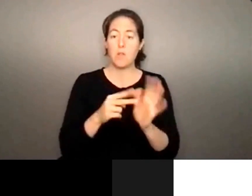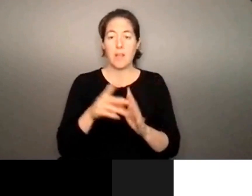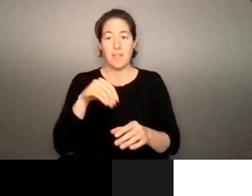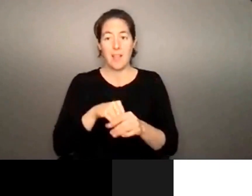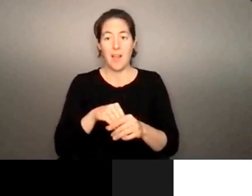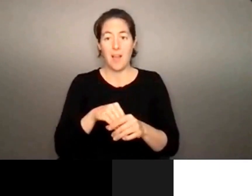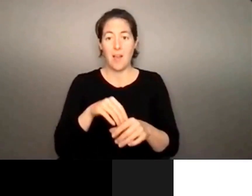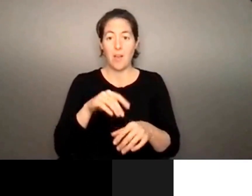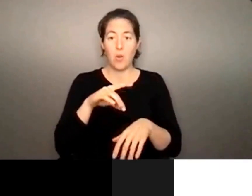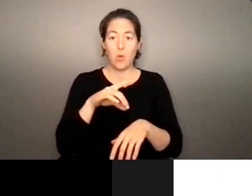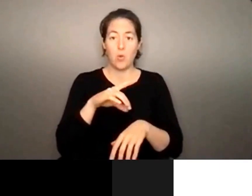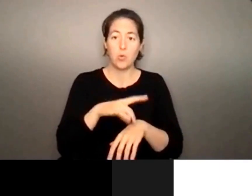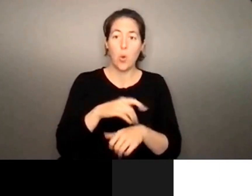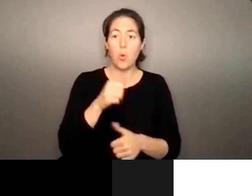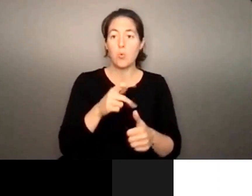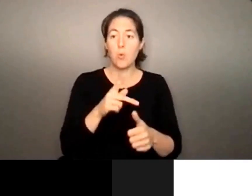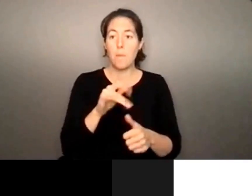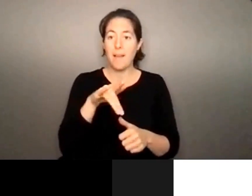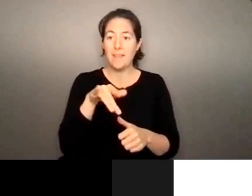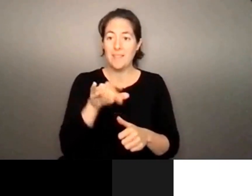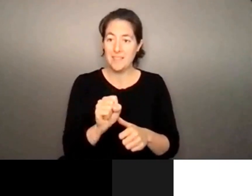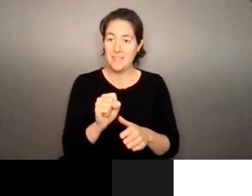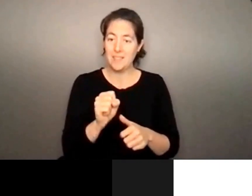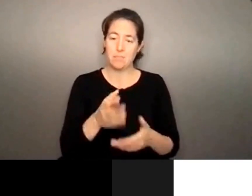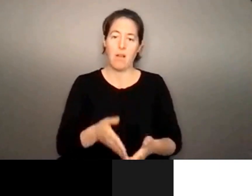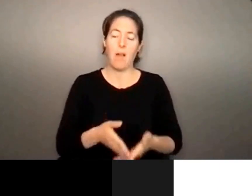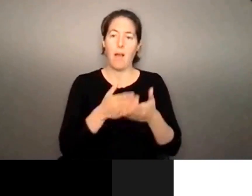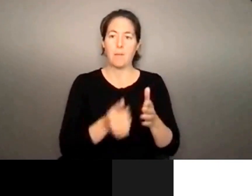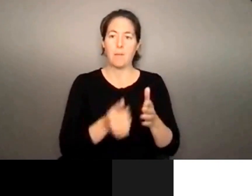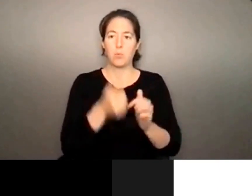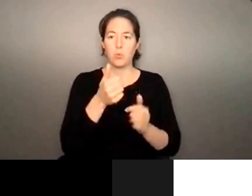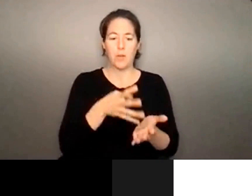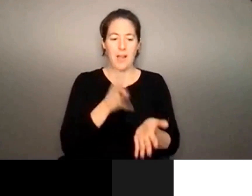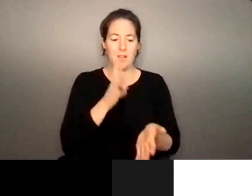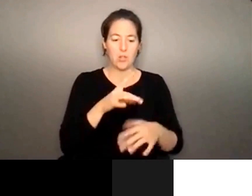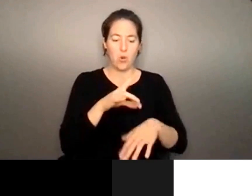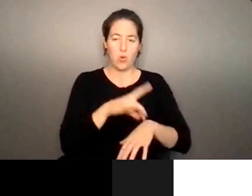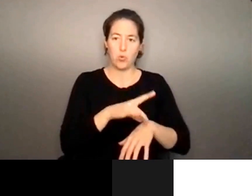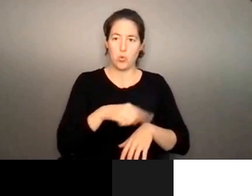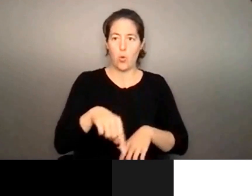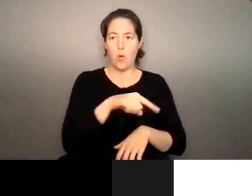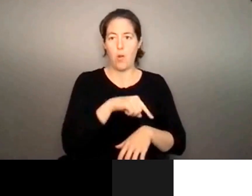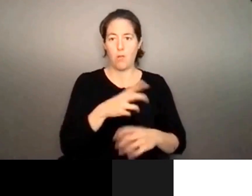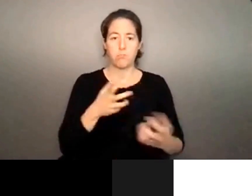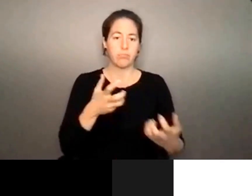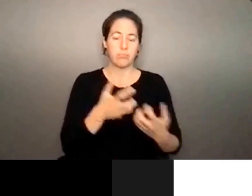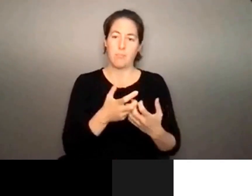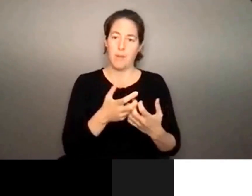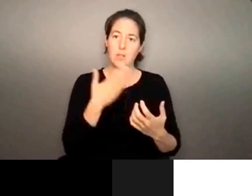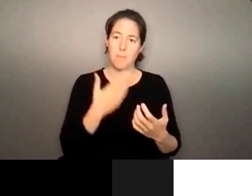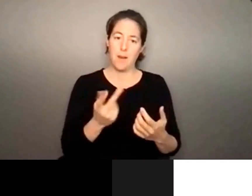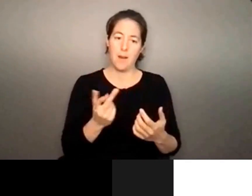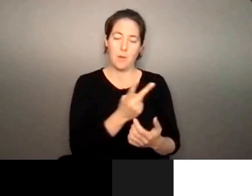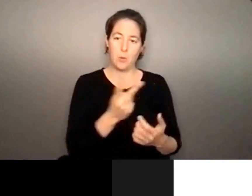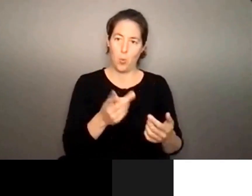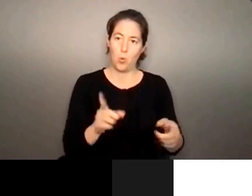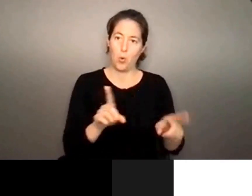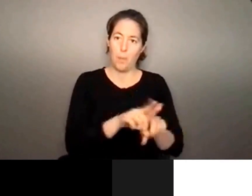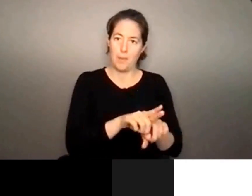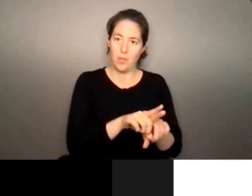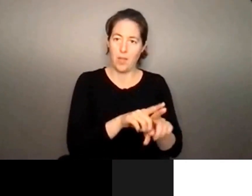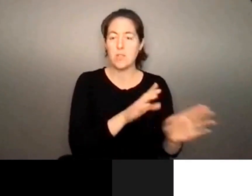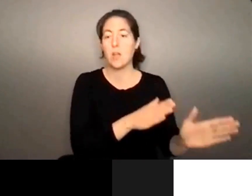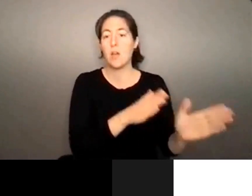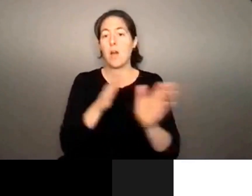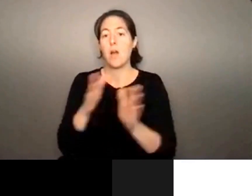vraiment aider à avoir un sol plus riche. Fait que c'est comme un très bon compagnonnage. Un autre truc qui est intéressant,